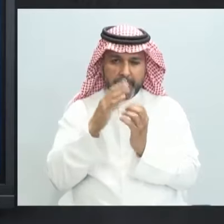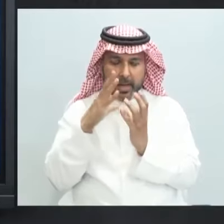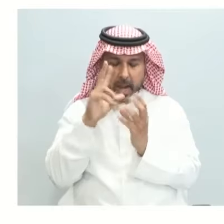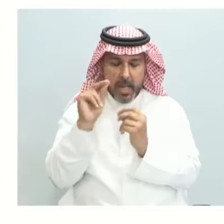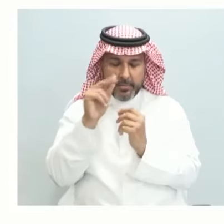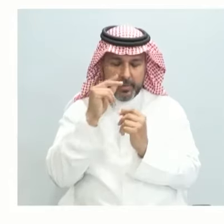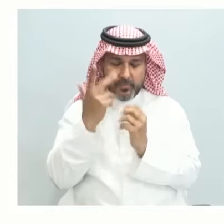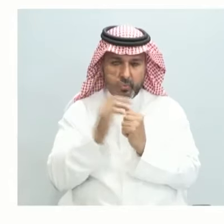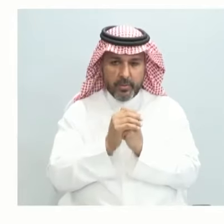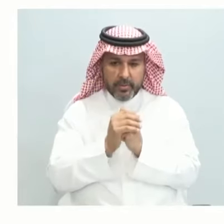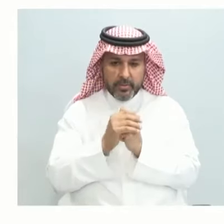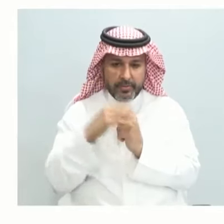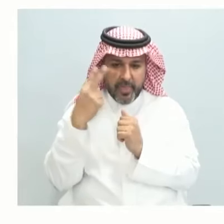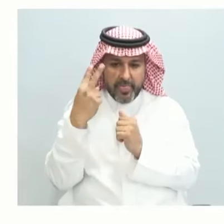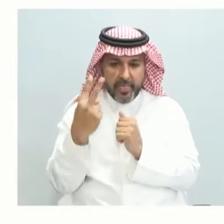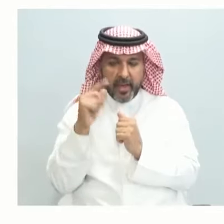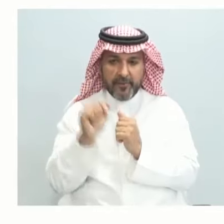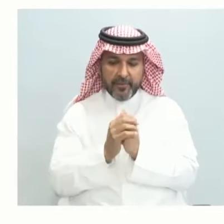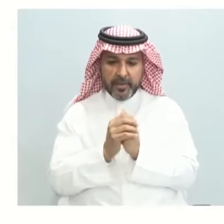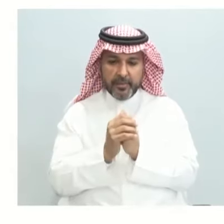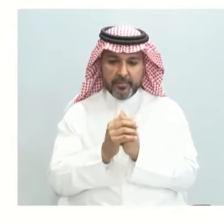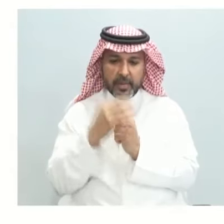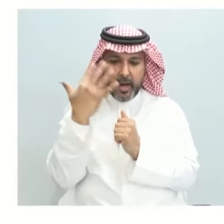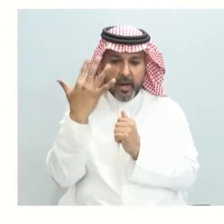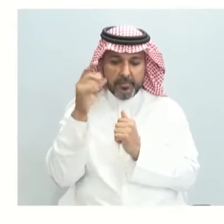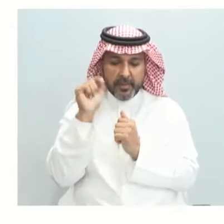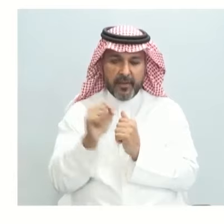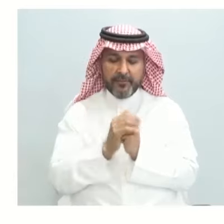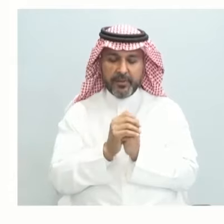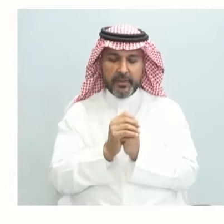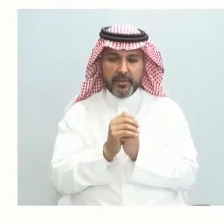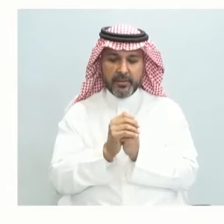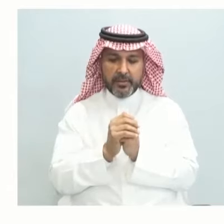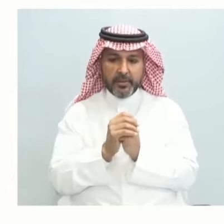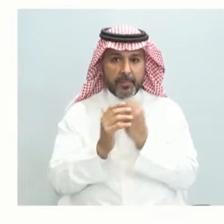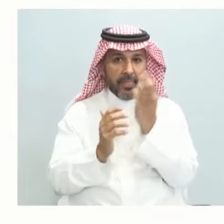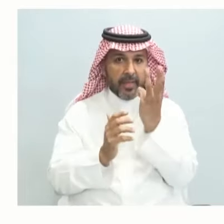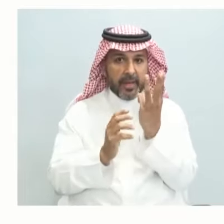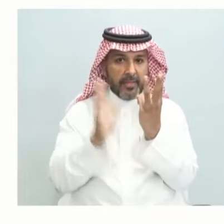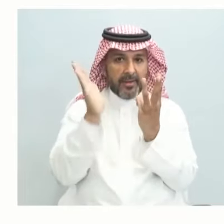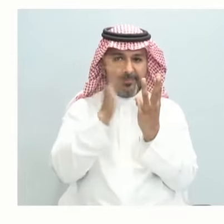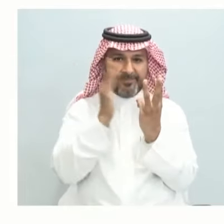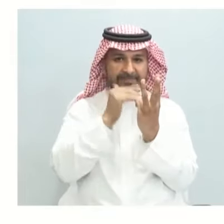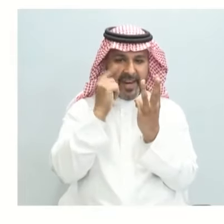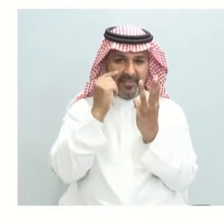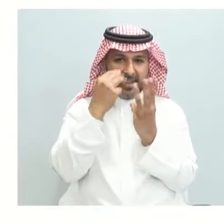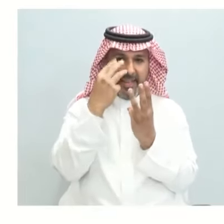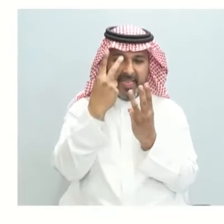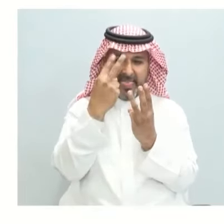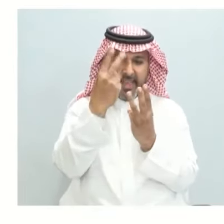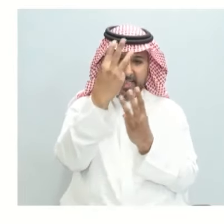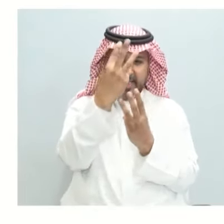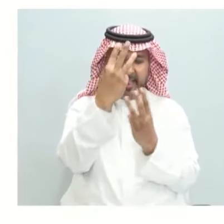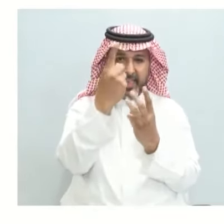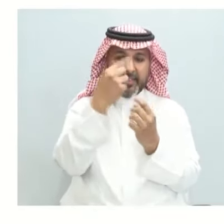للثلاثه ارقام اذن هنا لدي الاثنين مشترك للارقام الثلاثه ايضا لدي الخمسه الثلاثه